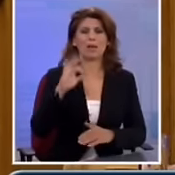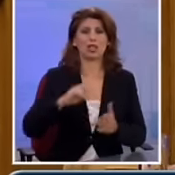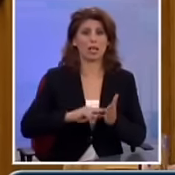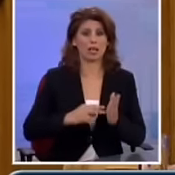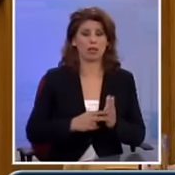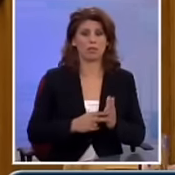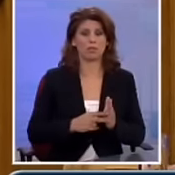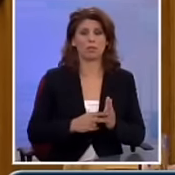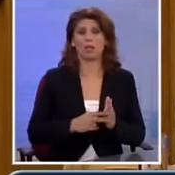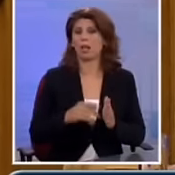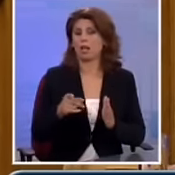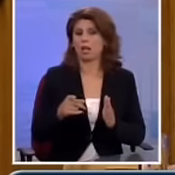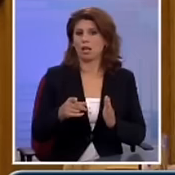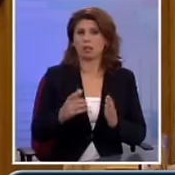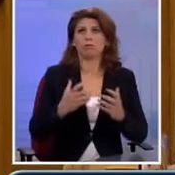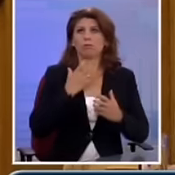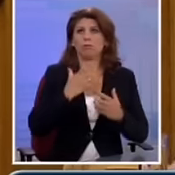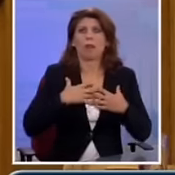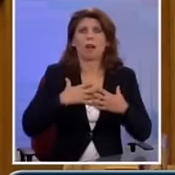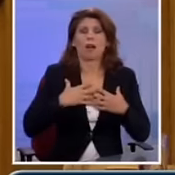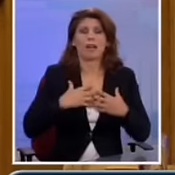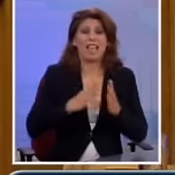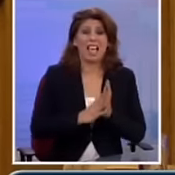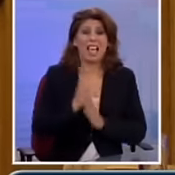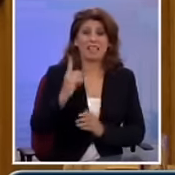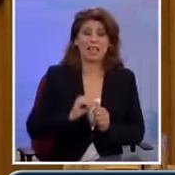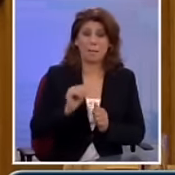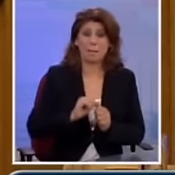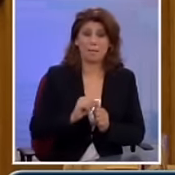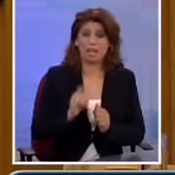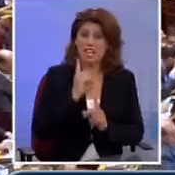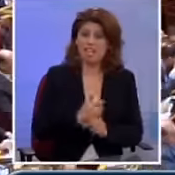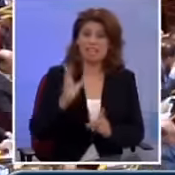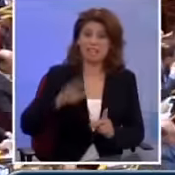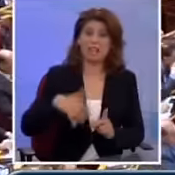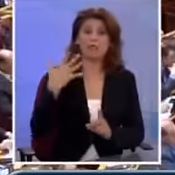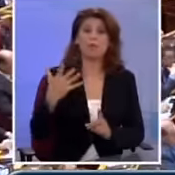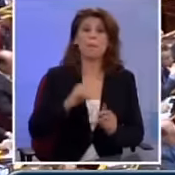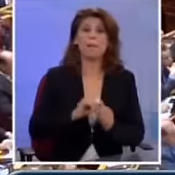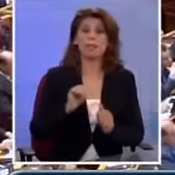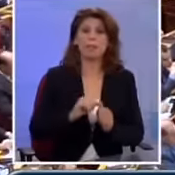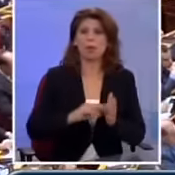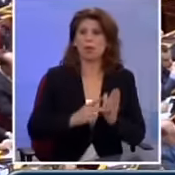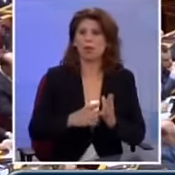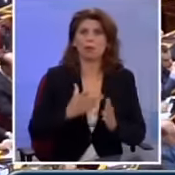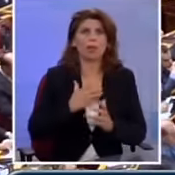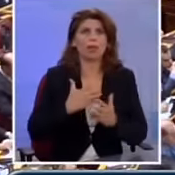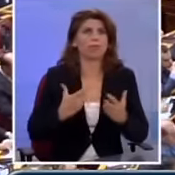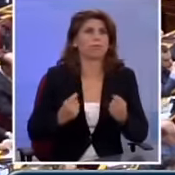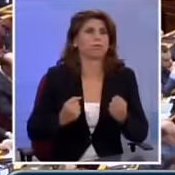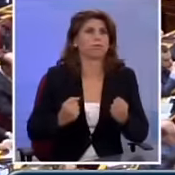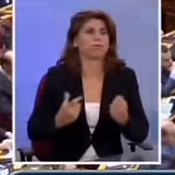οικονομική ασφαξία επί 11 μήνες και ιδιαίτερα τους πρόσφατους 5, δεν μπορούν να μείνουν αναπάντητοι.